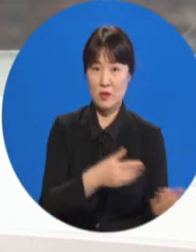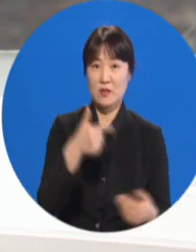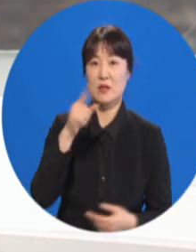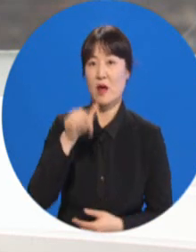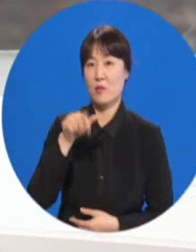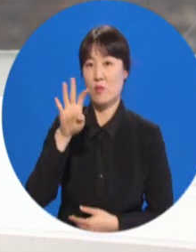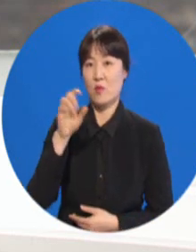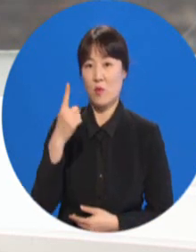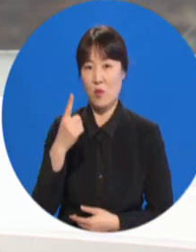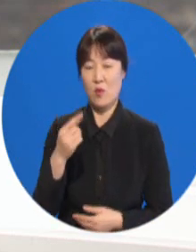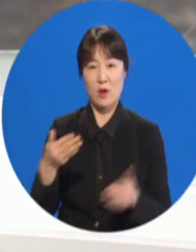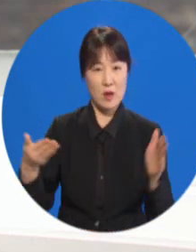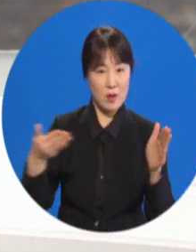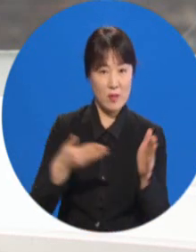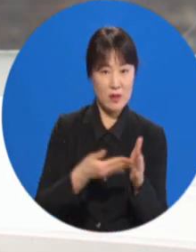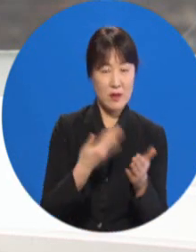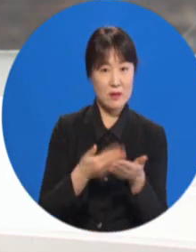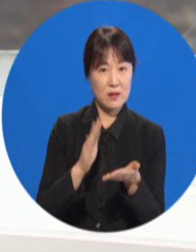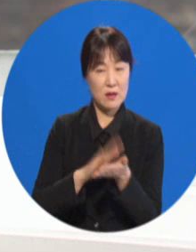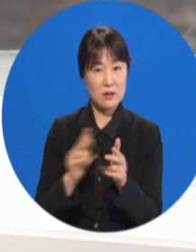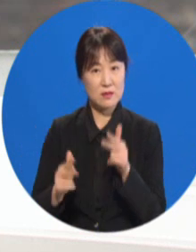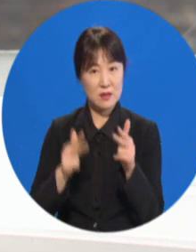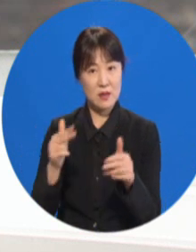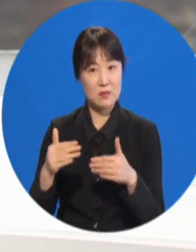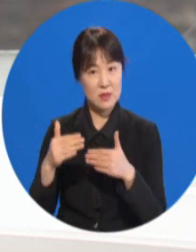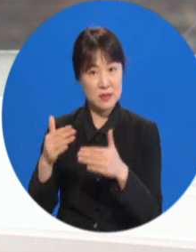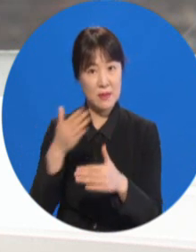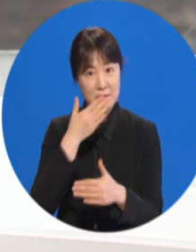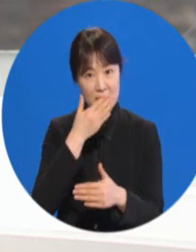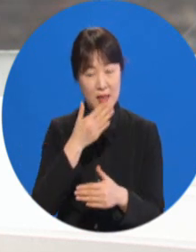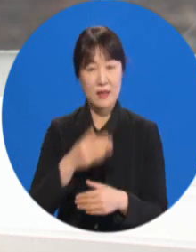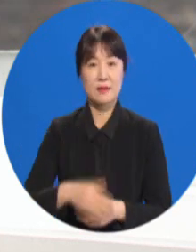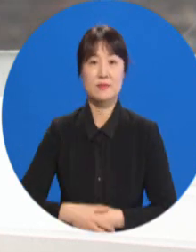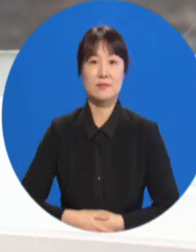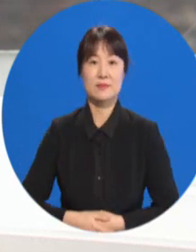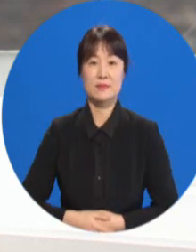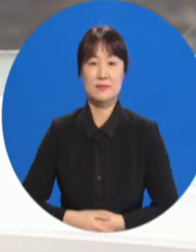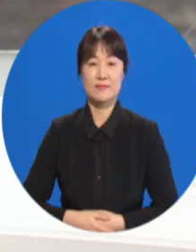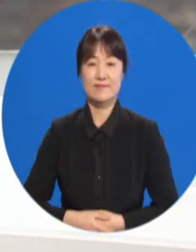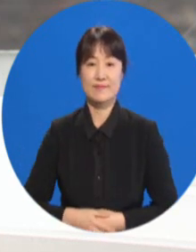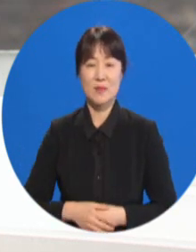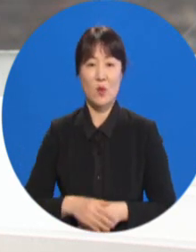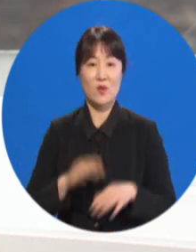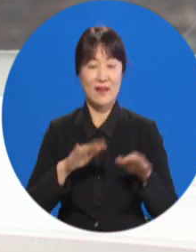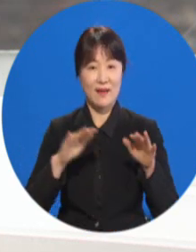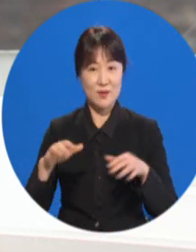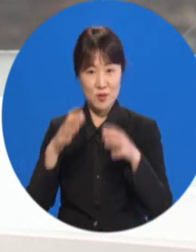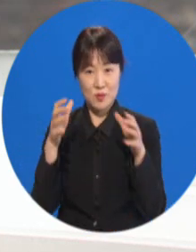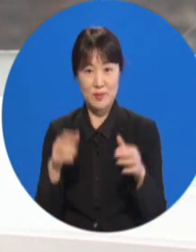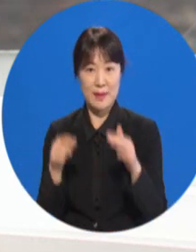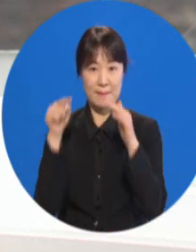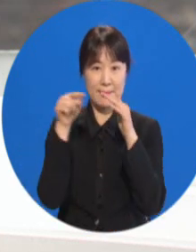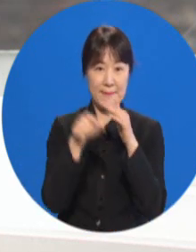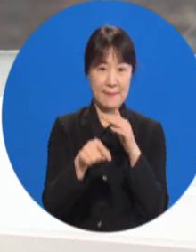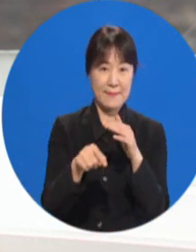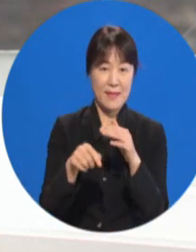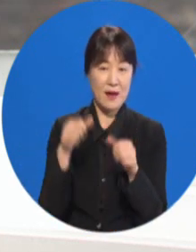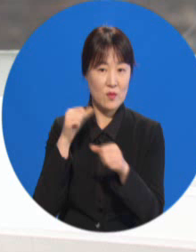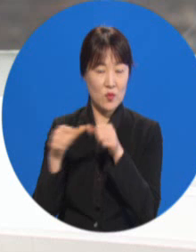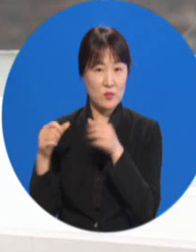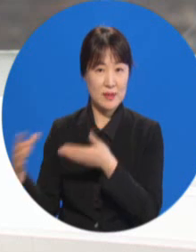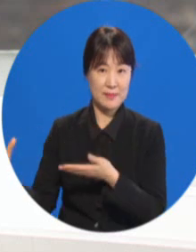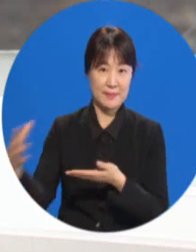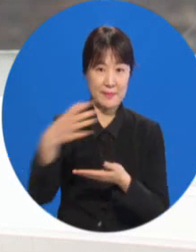낙포부두의 개량 사업의 가능성이 대두되고 있습니다. 해수부가 지역을 찾아 다양한 의견 청취에 나선 가운데